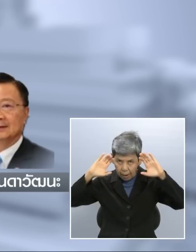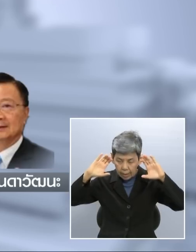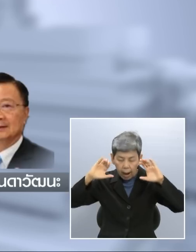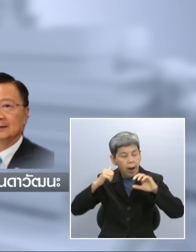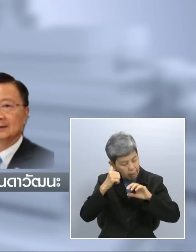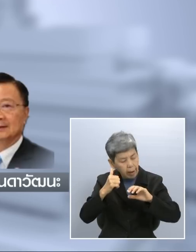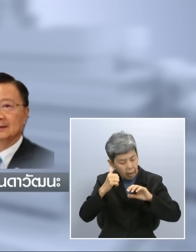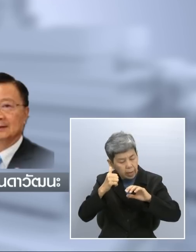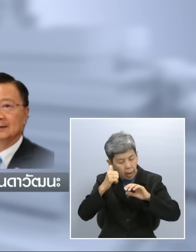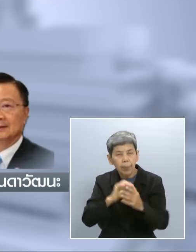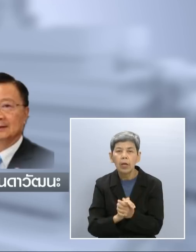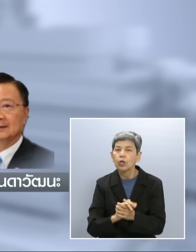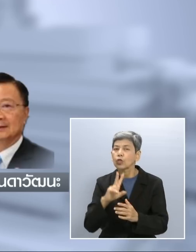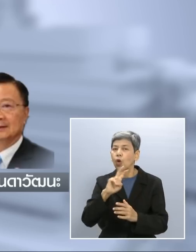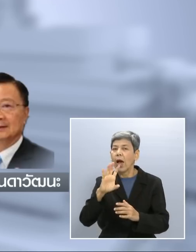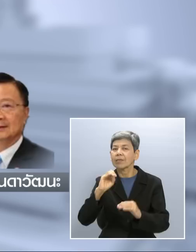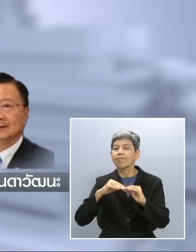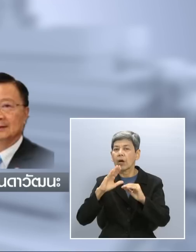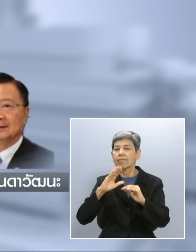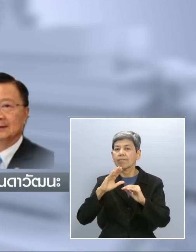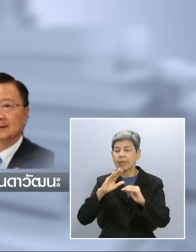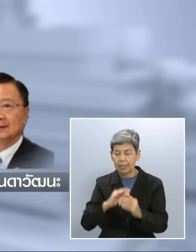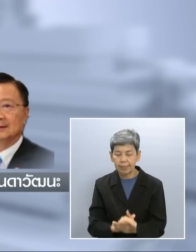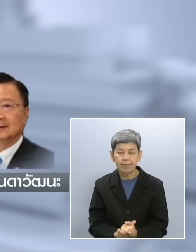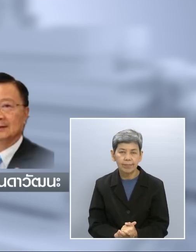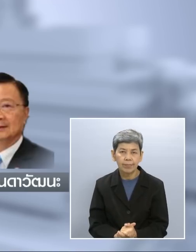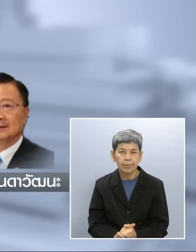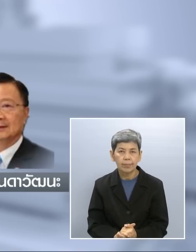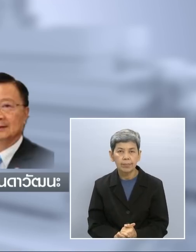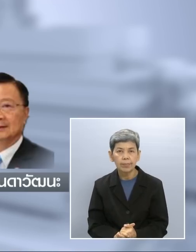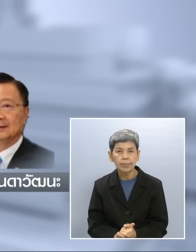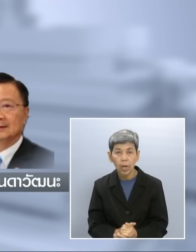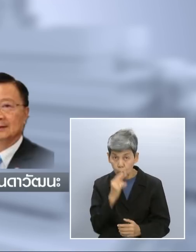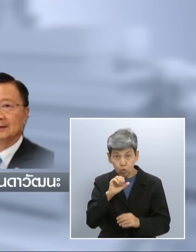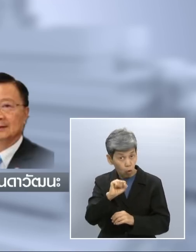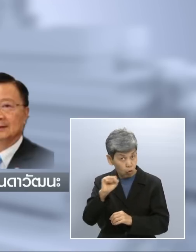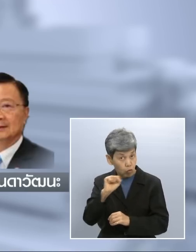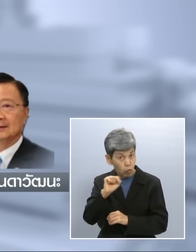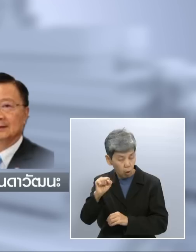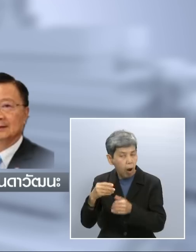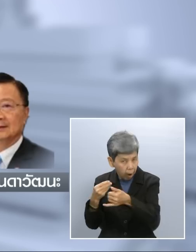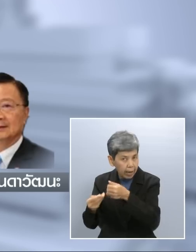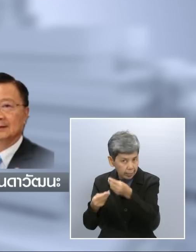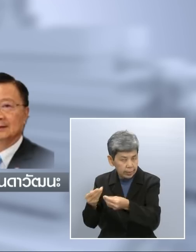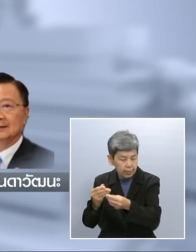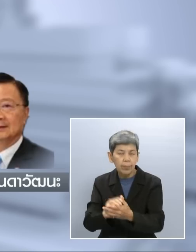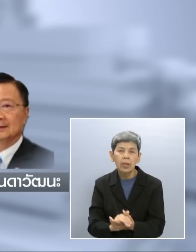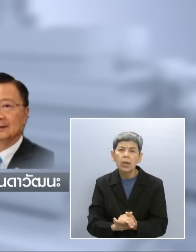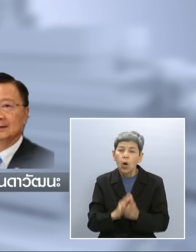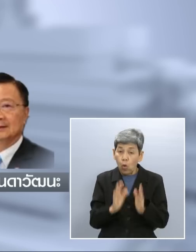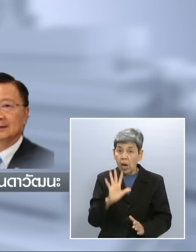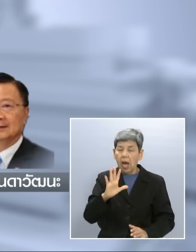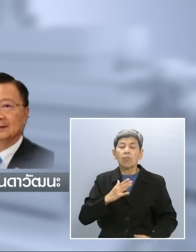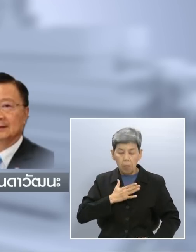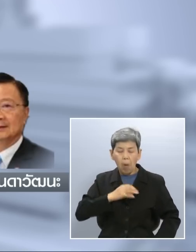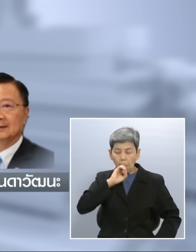ได้เกิน 250ไปก่อนเนี่ยนะครับในจำนวนของสสนะฮะเพราะฉะนั้น 5ท่านก็